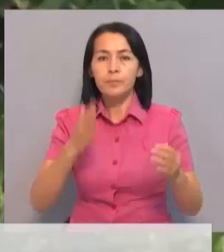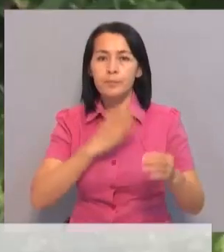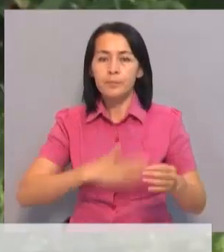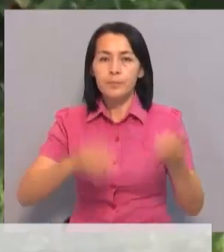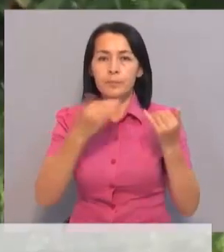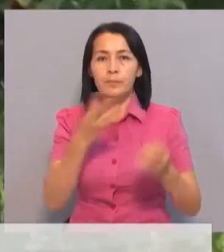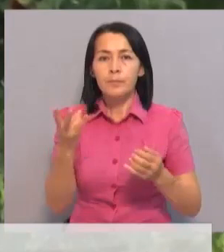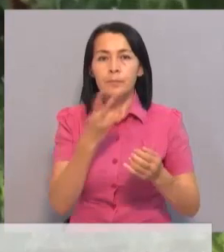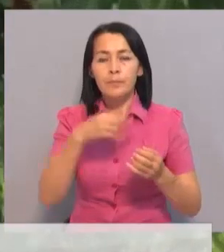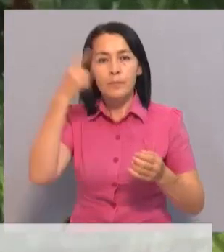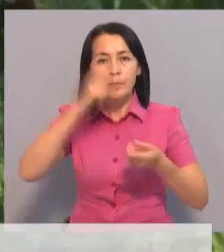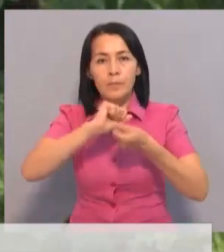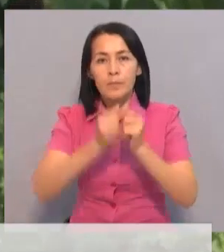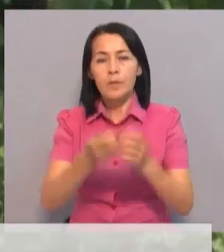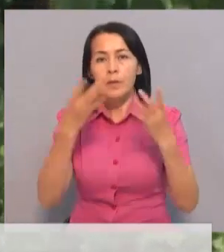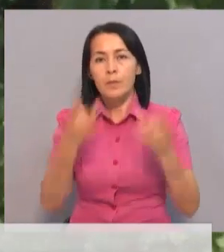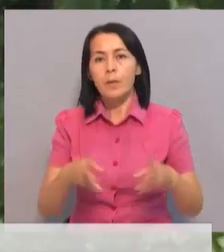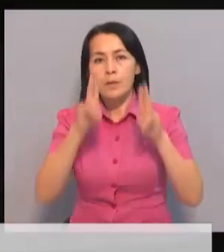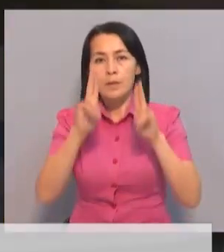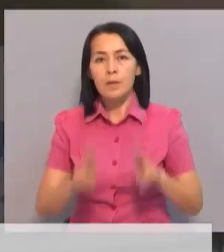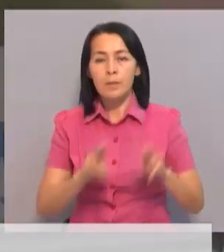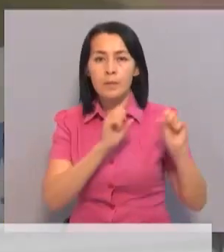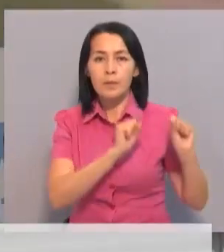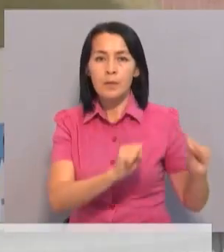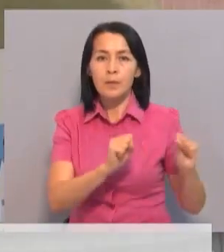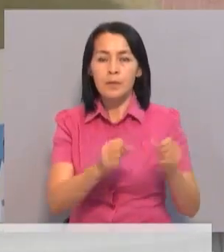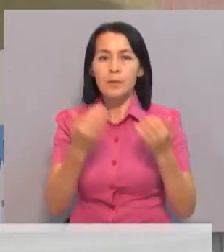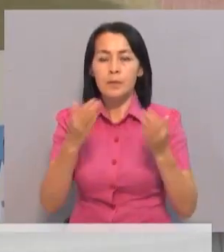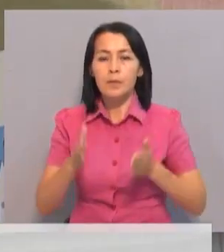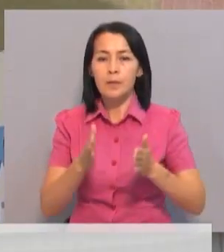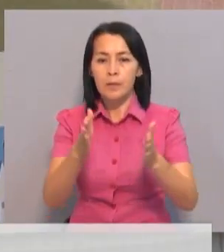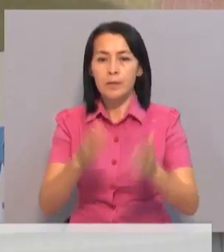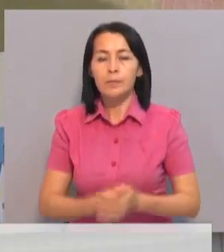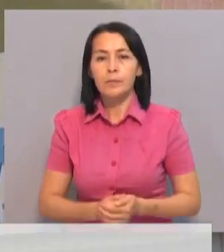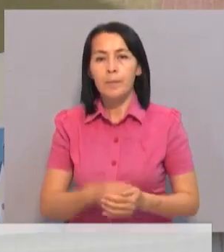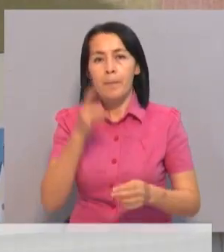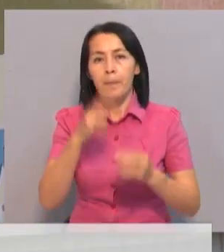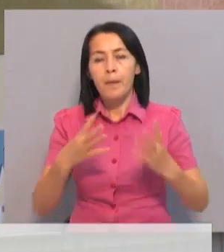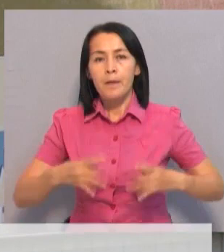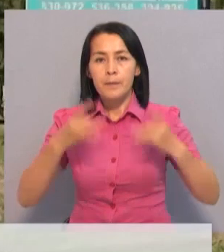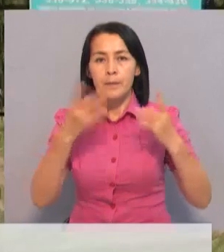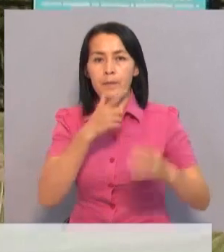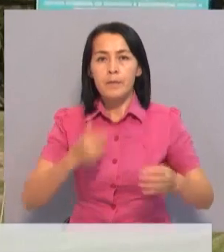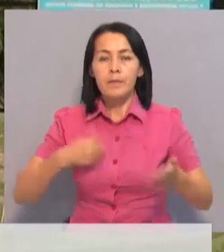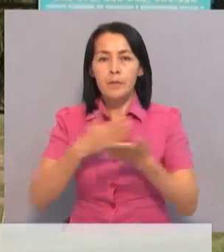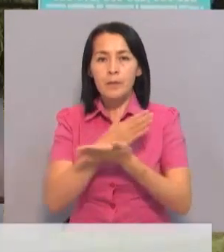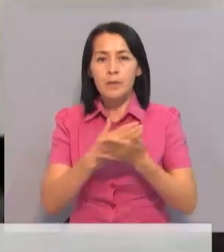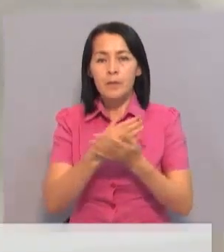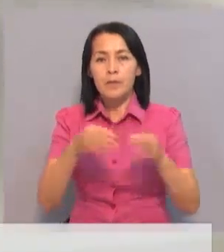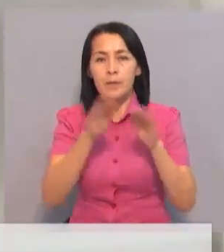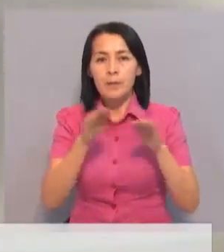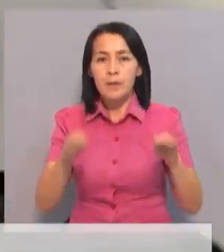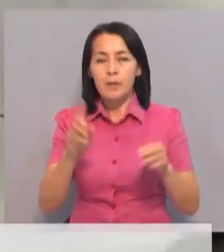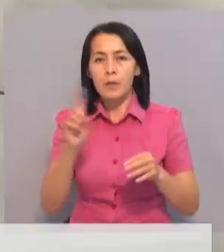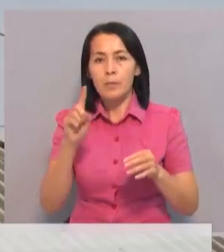комфортным, необходимо помнить о простых правилах безопасного поведения на дорогах. В конце мероприятия военнослужащие поделились с детьми